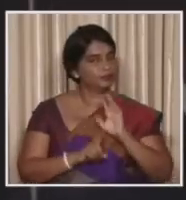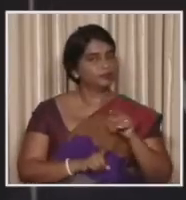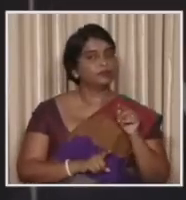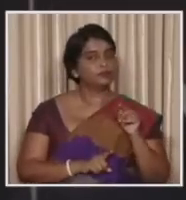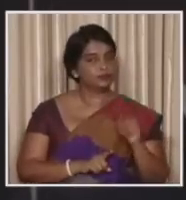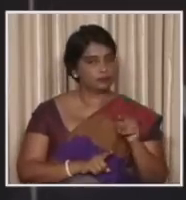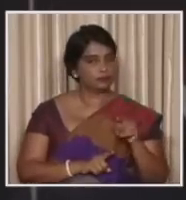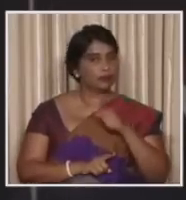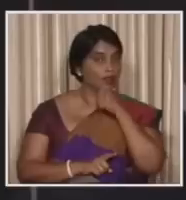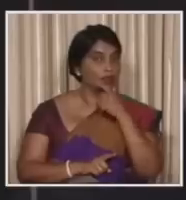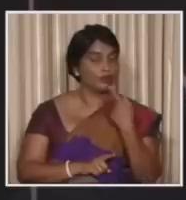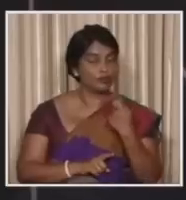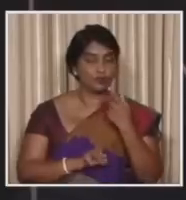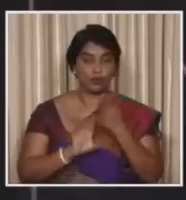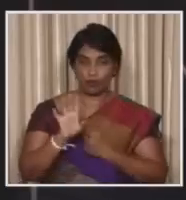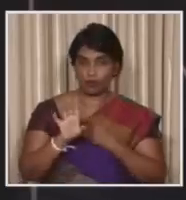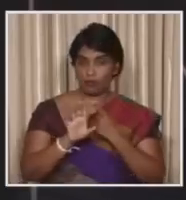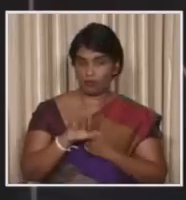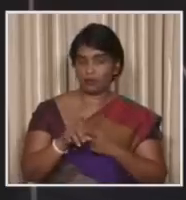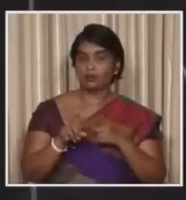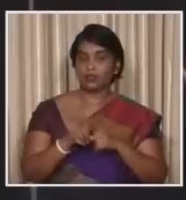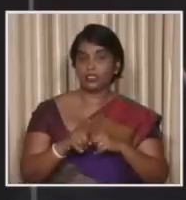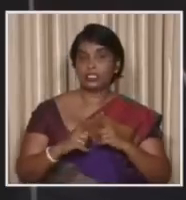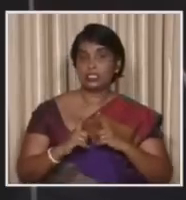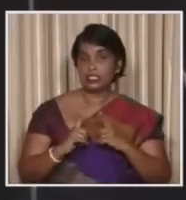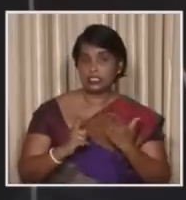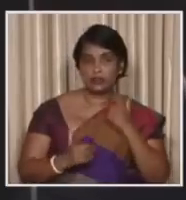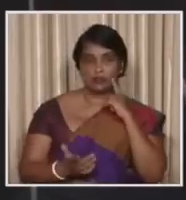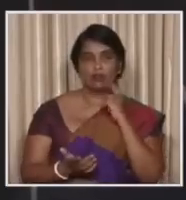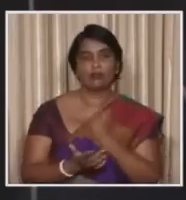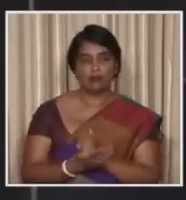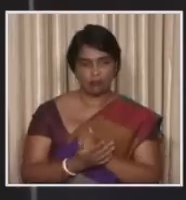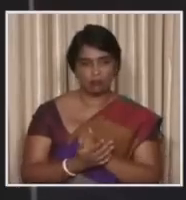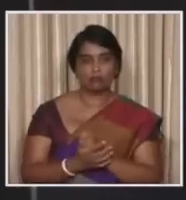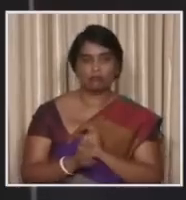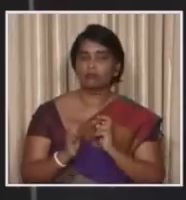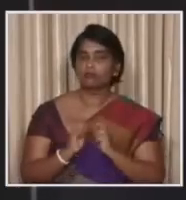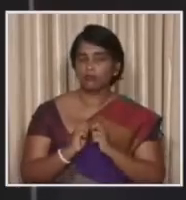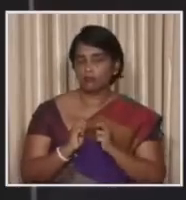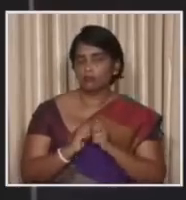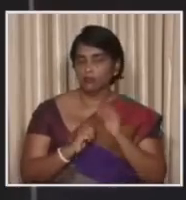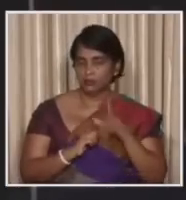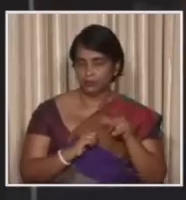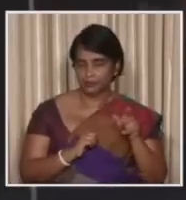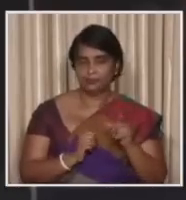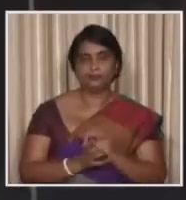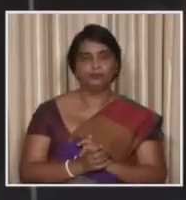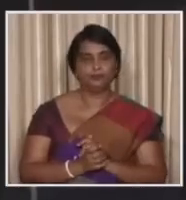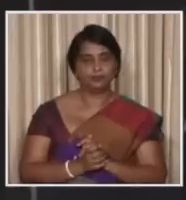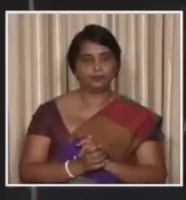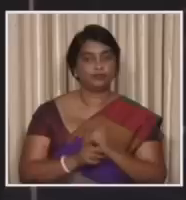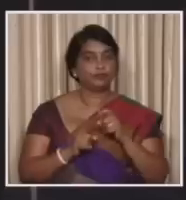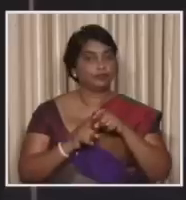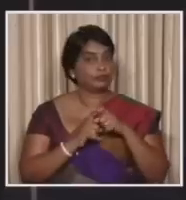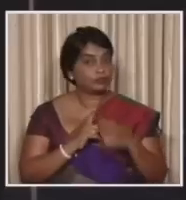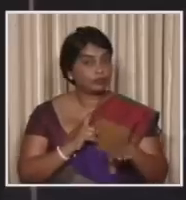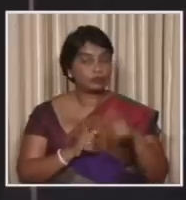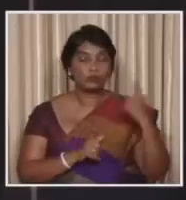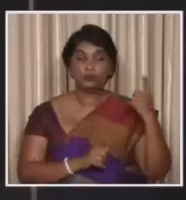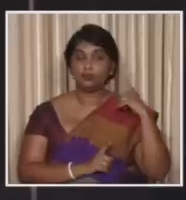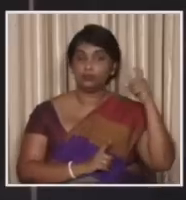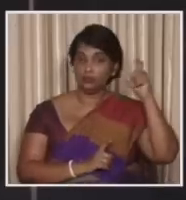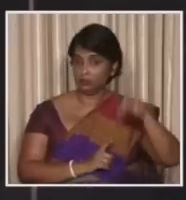ඒ විශ්‍රාමිකයේ වර්ෂයන් 90 ජීවත් වීමට බැරි තත්ත්ව සමහරුන්ට මුහුණ දෙන්න සිද්ධ වෙලා තියෙනවා. ආබාධිත